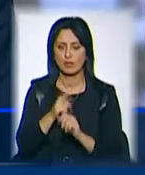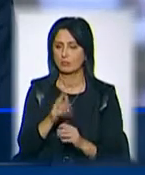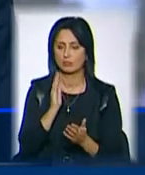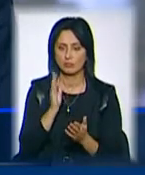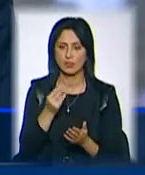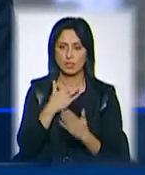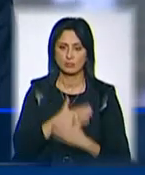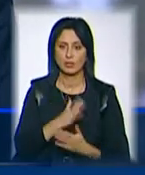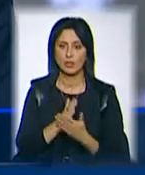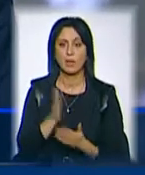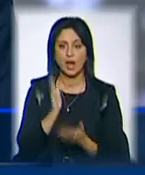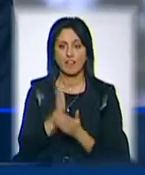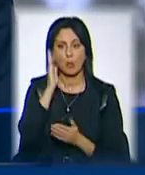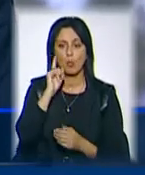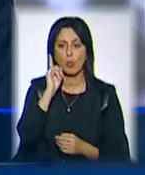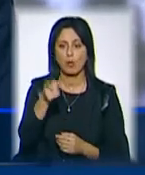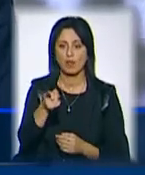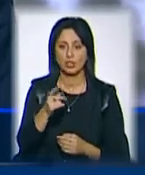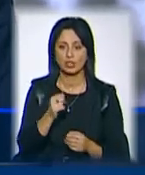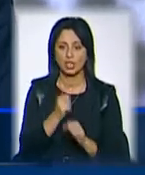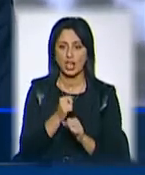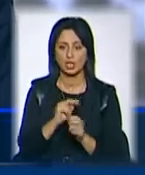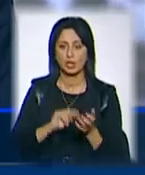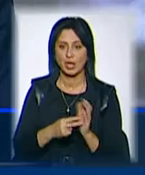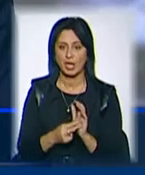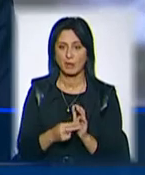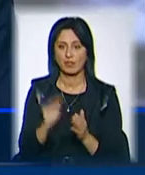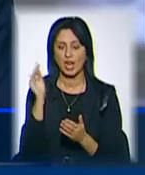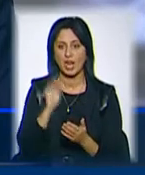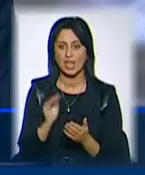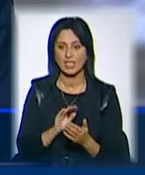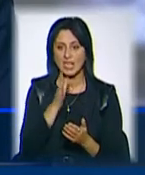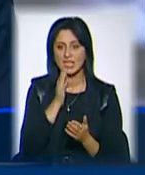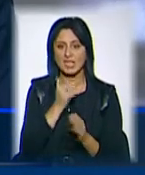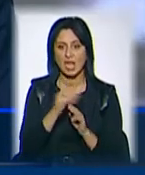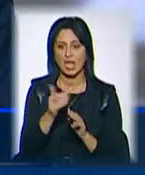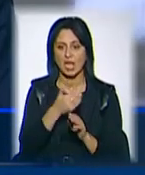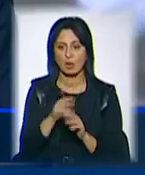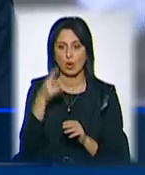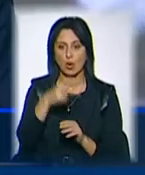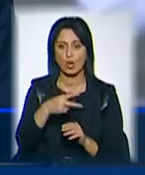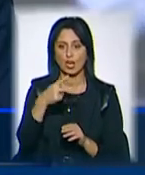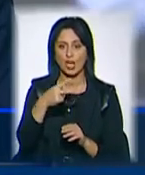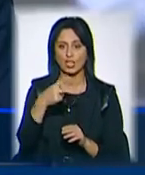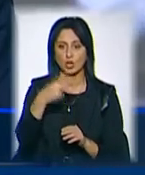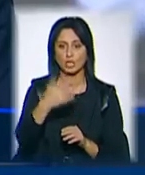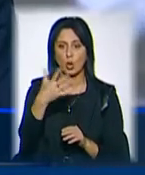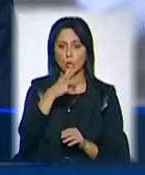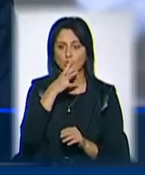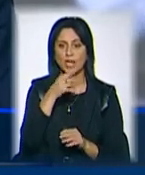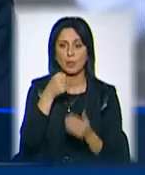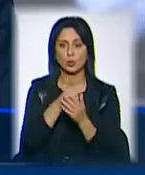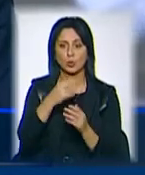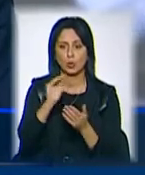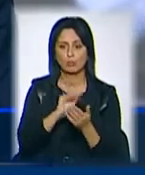ეტაპისთვის საკმარისია. თუმცა ჩვენ გვაქვს მომავალში გაკეთებული გეგმა, რომელიც გაწერილია წლების მიხედვით და არის 2025 წლამდე